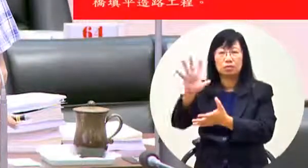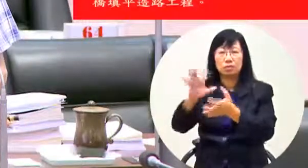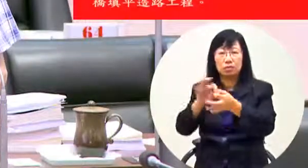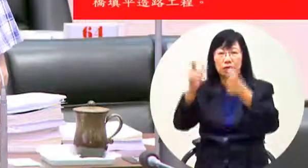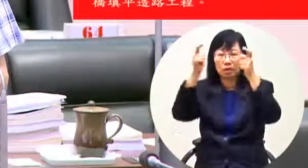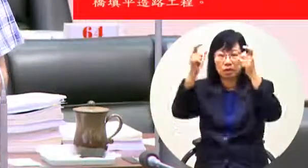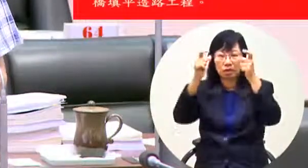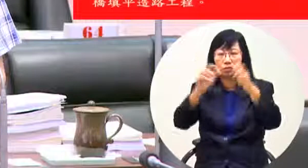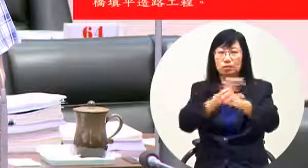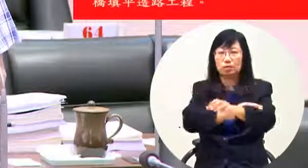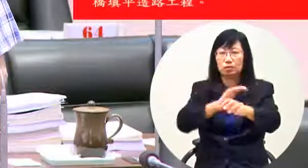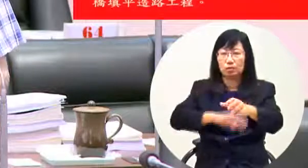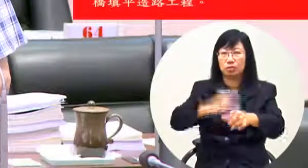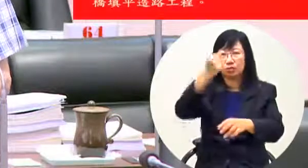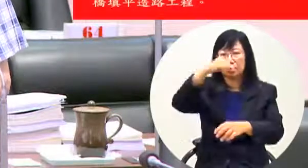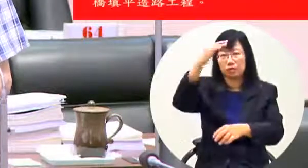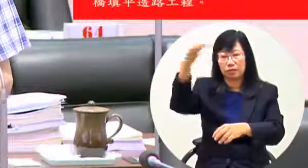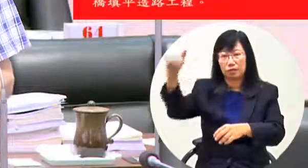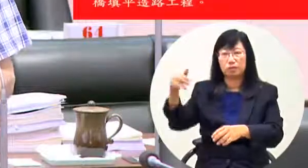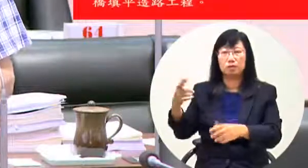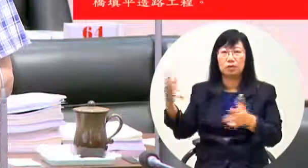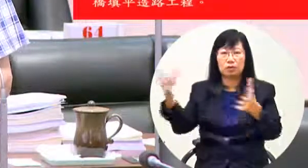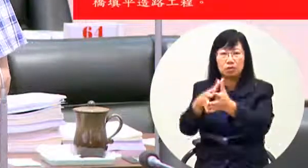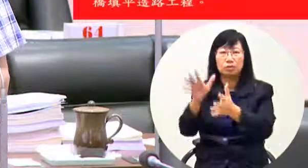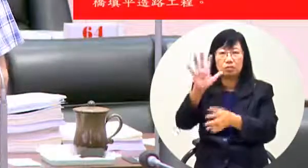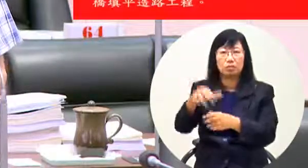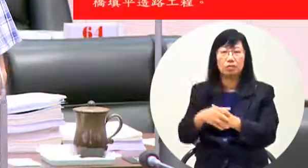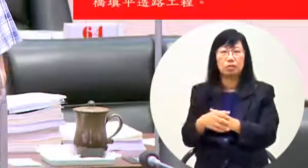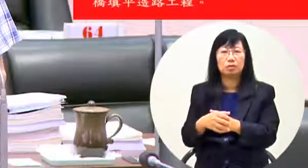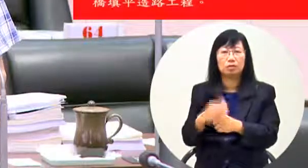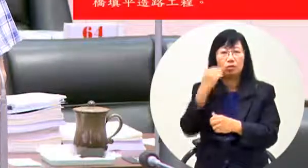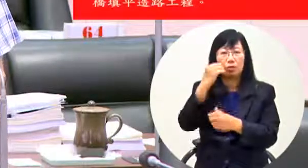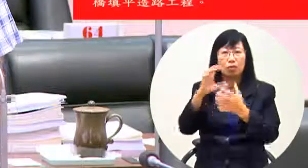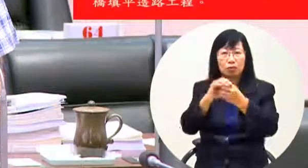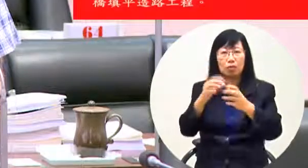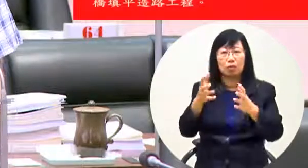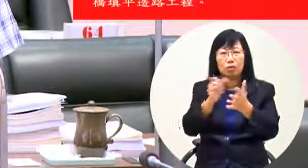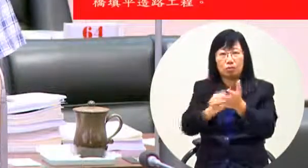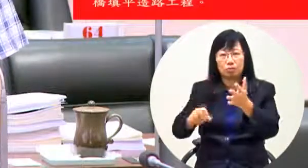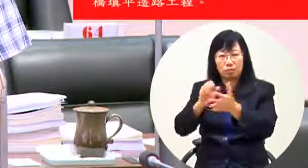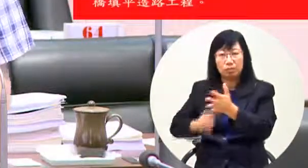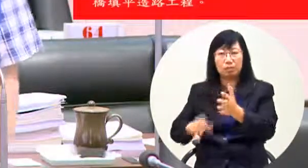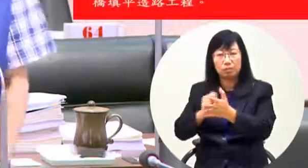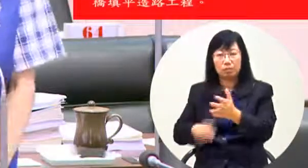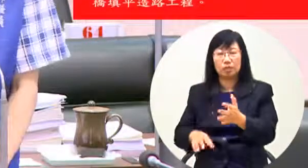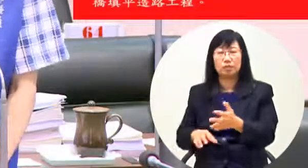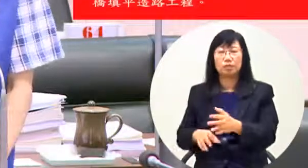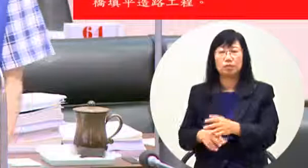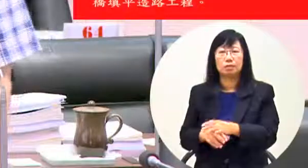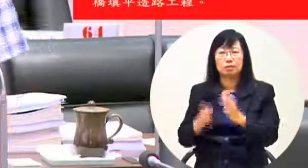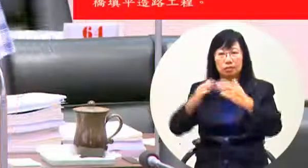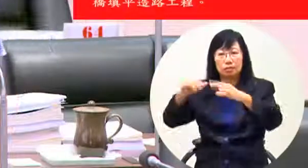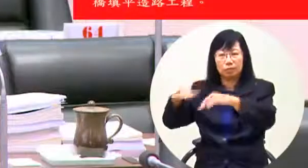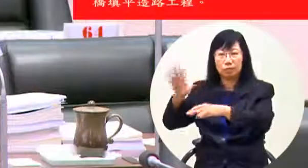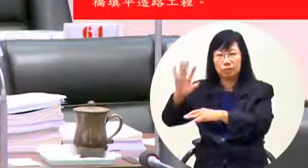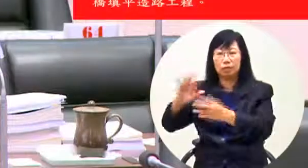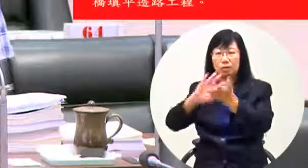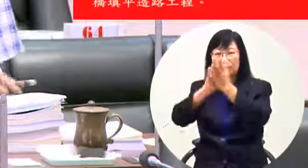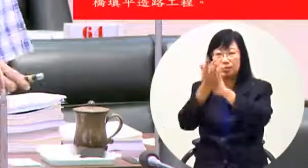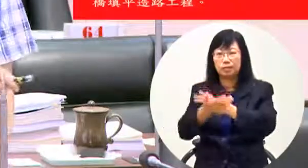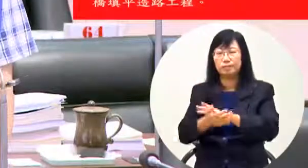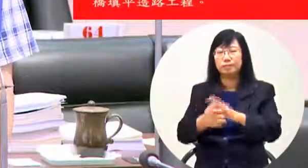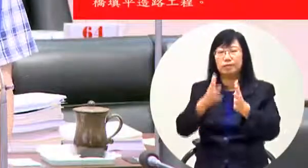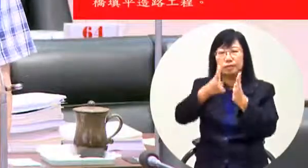掉，所以该打掉的后铁路地下化时代，该做的